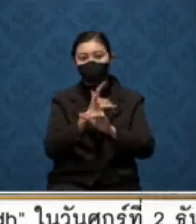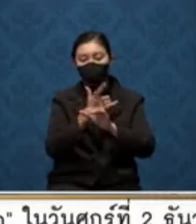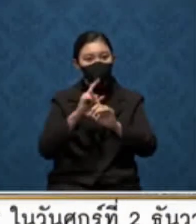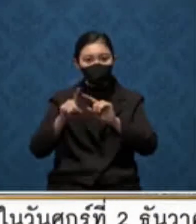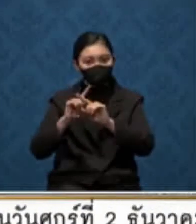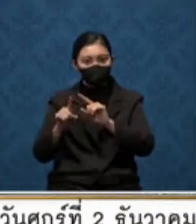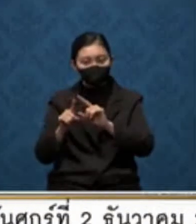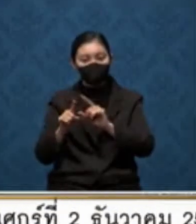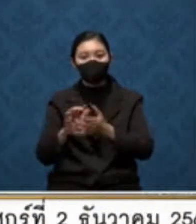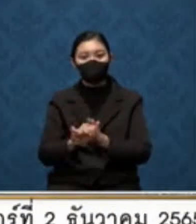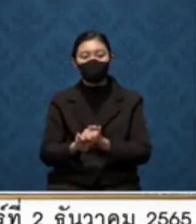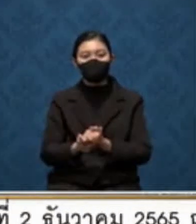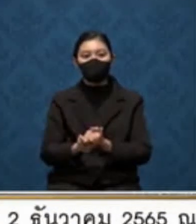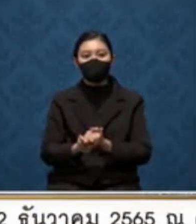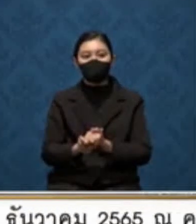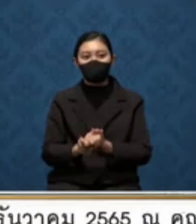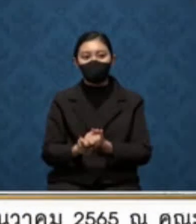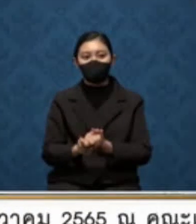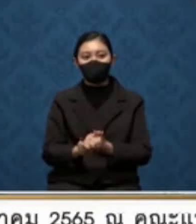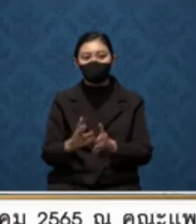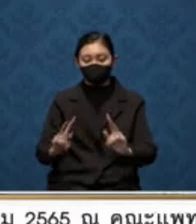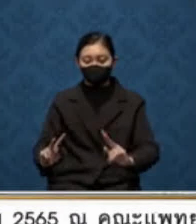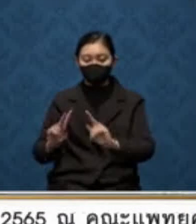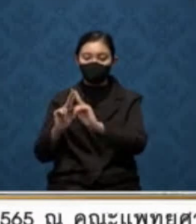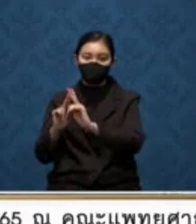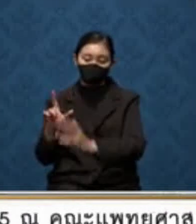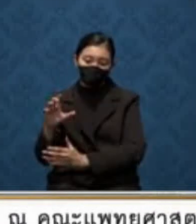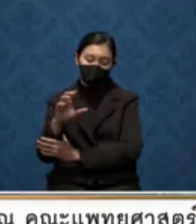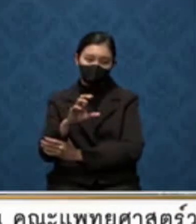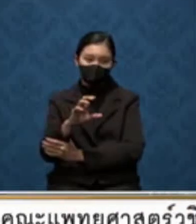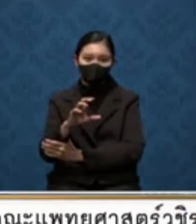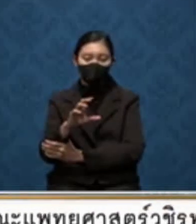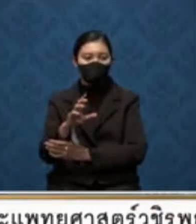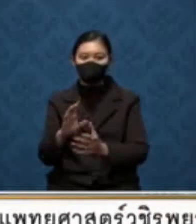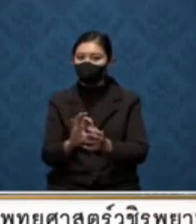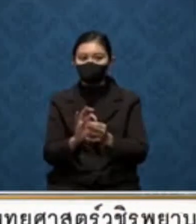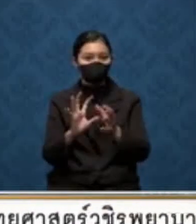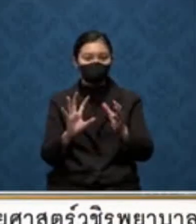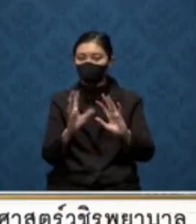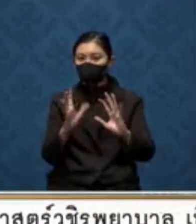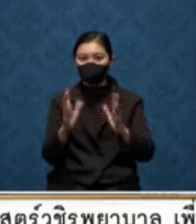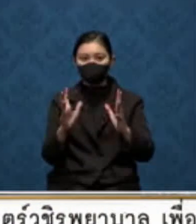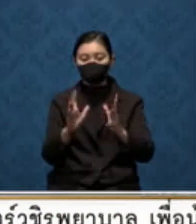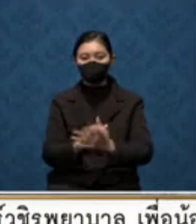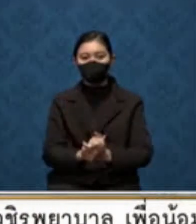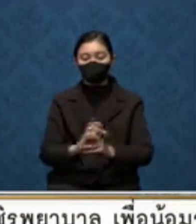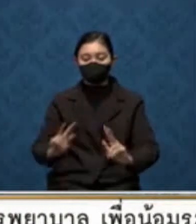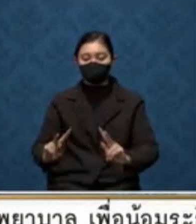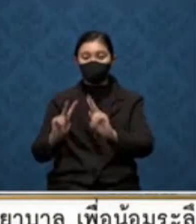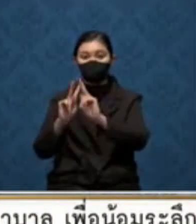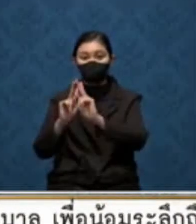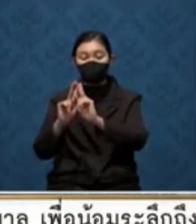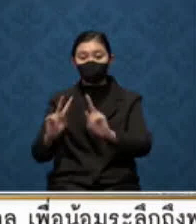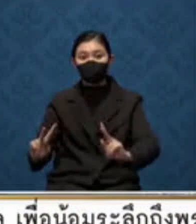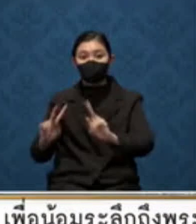เหือในอ่างรถกำแพงหนึ แต่ก็สร้างอกแพงหนึขึนมากี่ดการไมใหพยชน ไปถึงสักยภาพระดับโลก